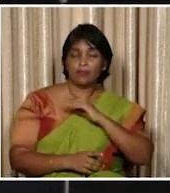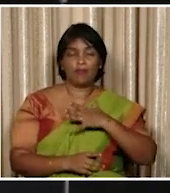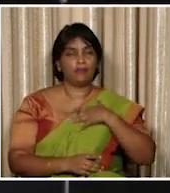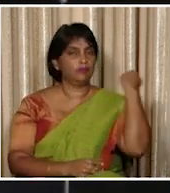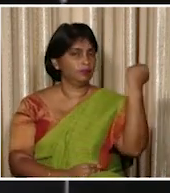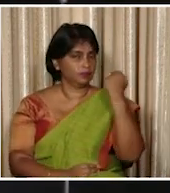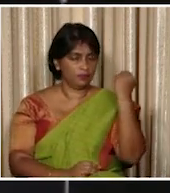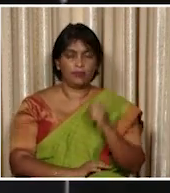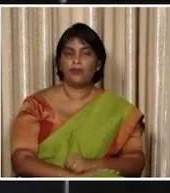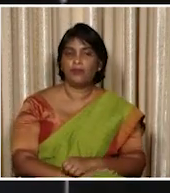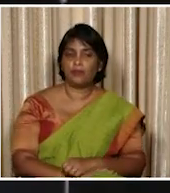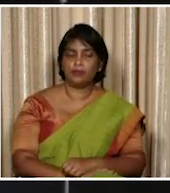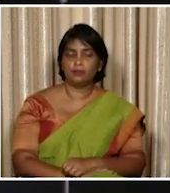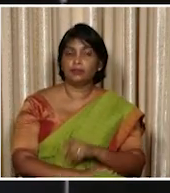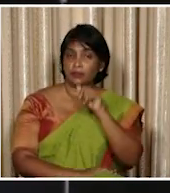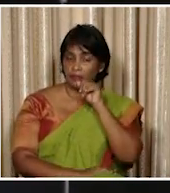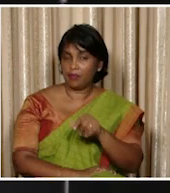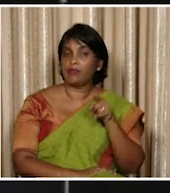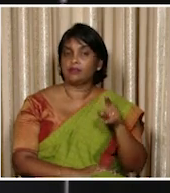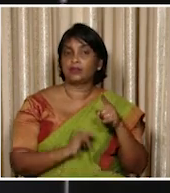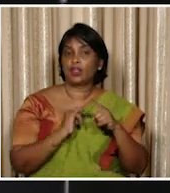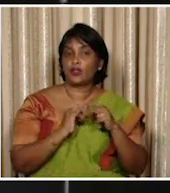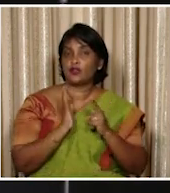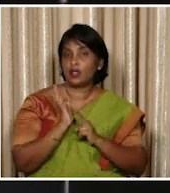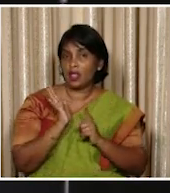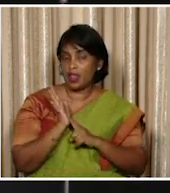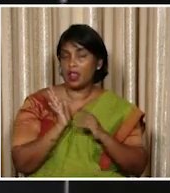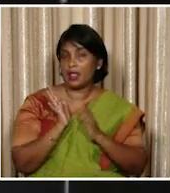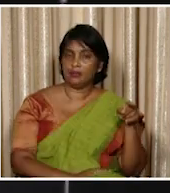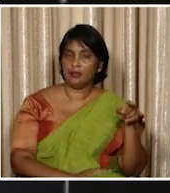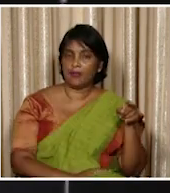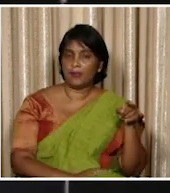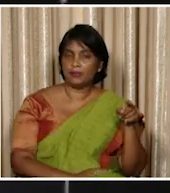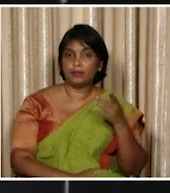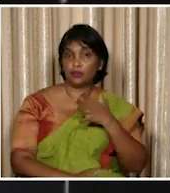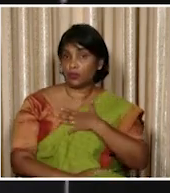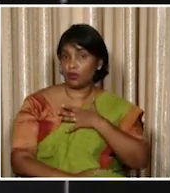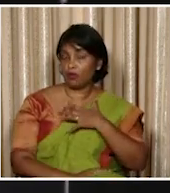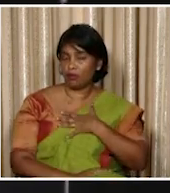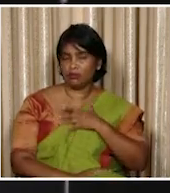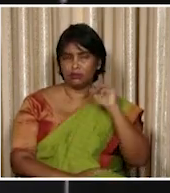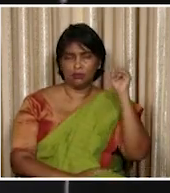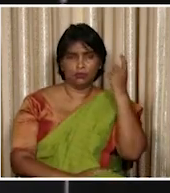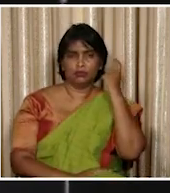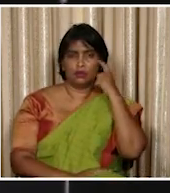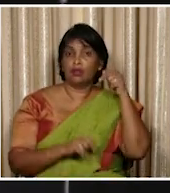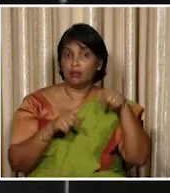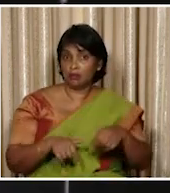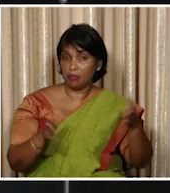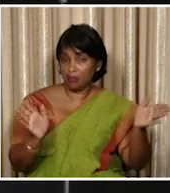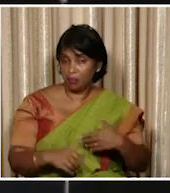කරනවා. ඇත්ත වශයෙන්ම UL ෆාරුක් මැතිතුමන්ගේ කටහඬේ දෝංකාරය දැනටත්